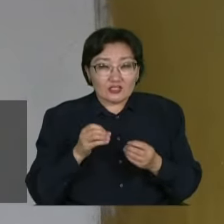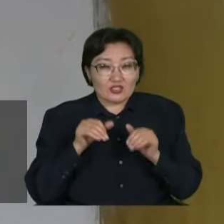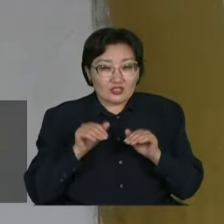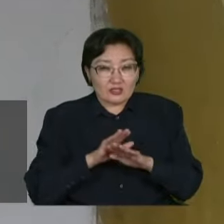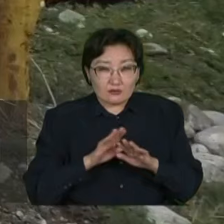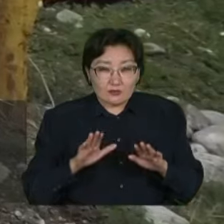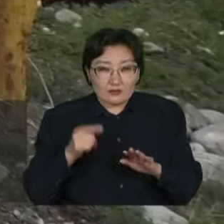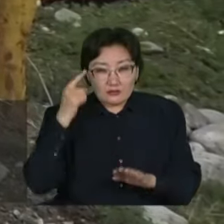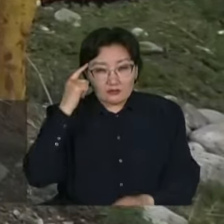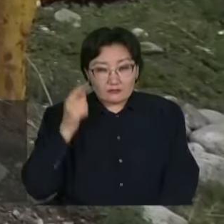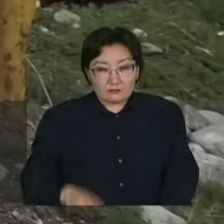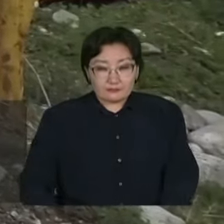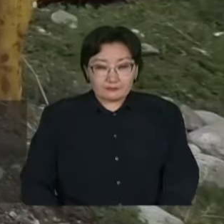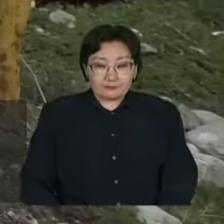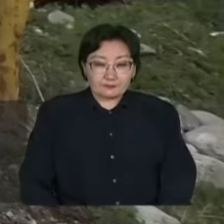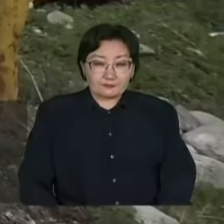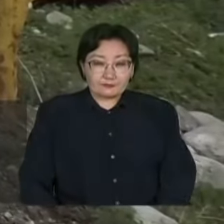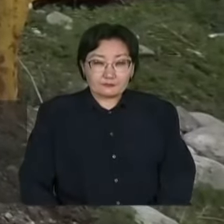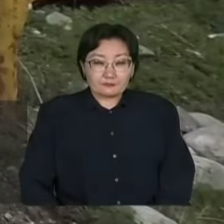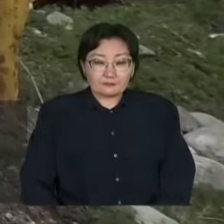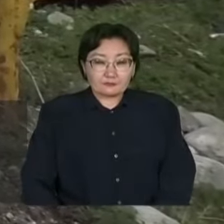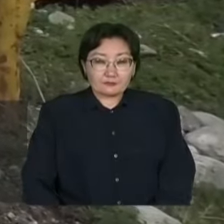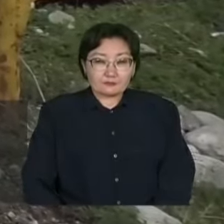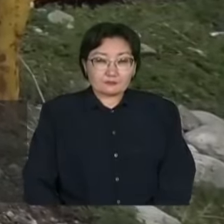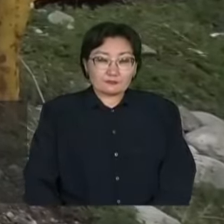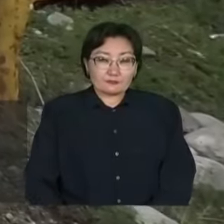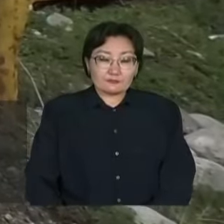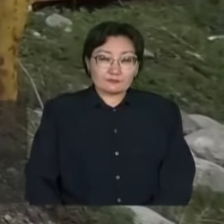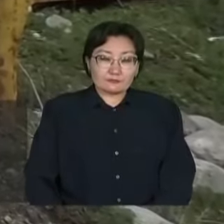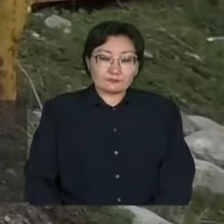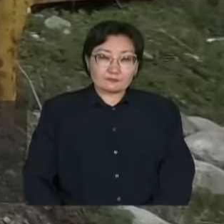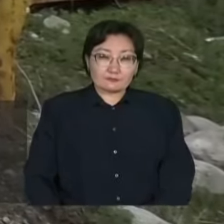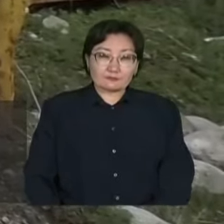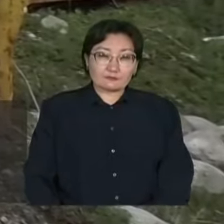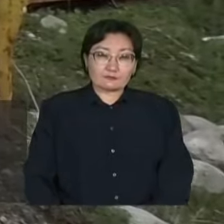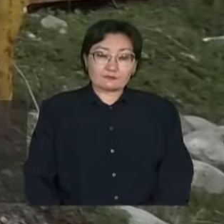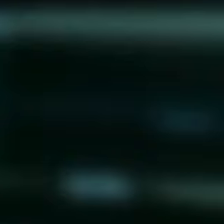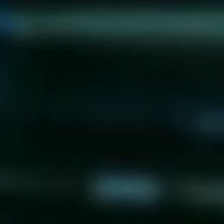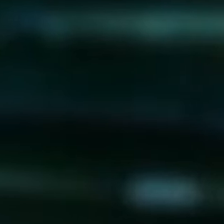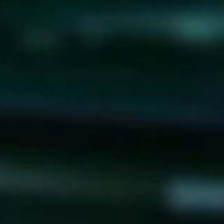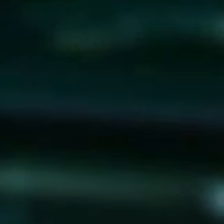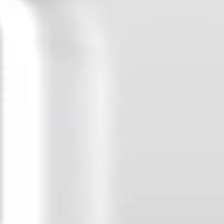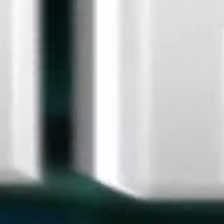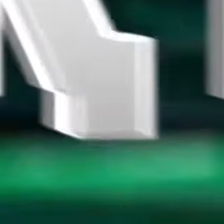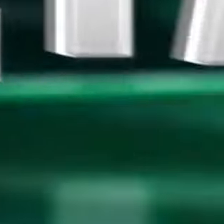шешілмейтін сыңайлы. Меруерт Сабыртай, Мирас Анитов, Алматы телеарнасы, Жетісу облысынан.